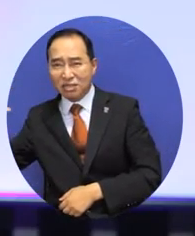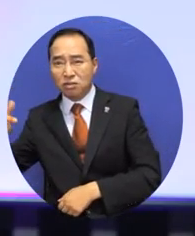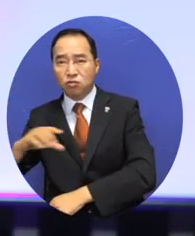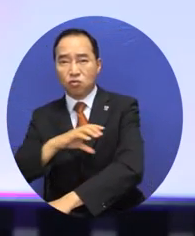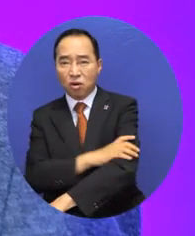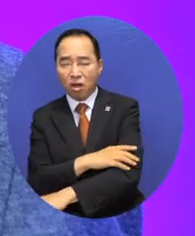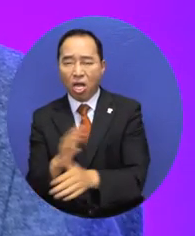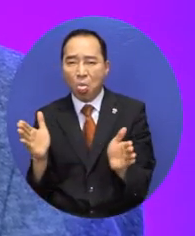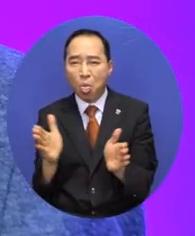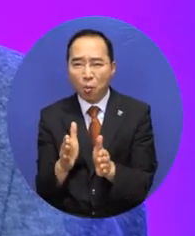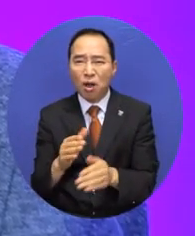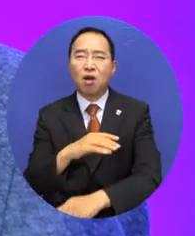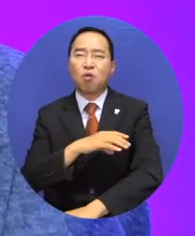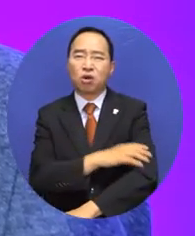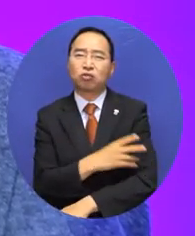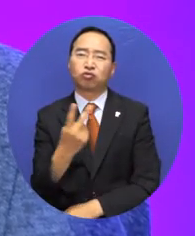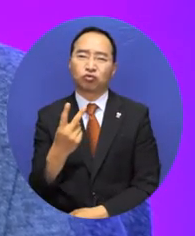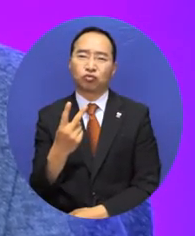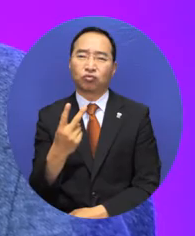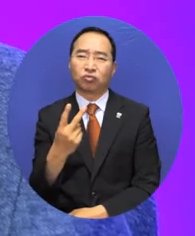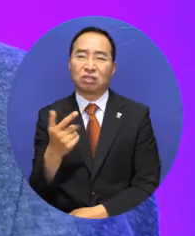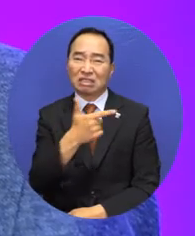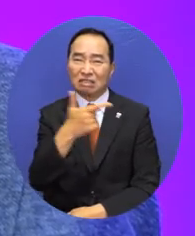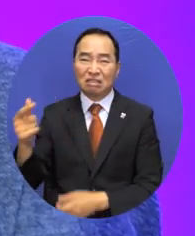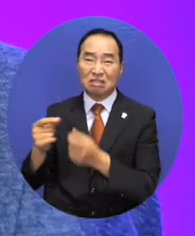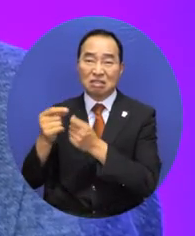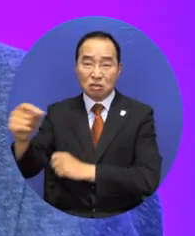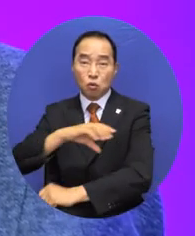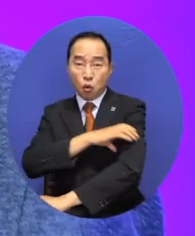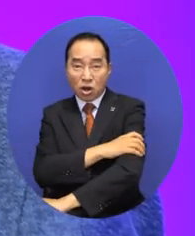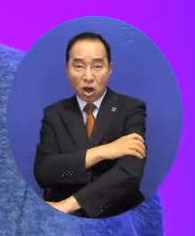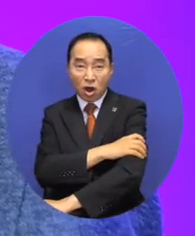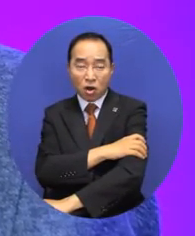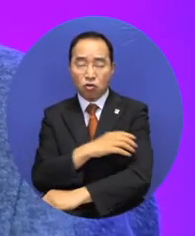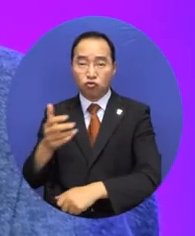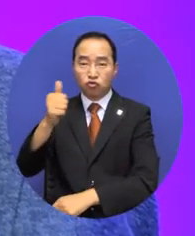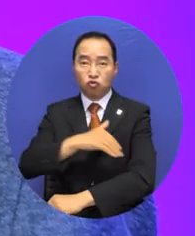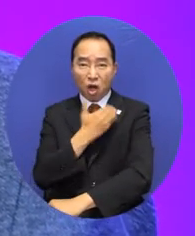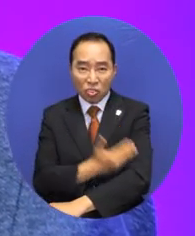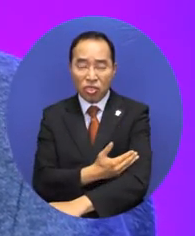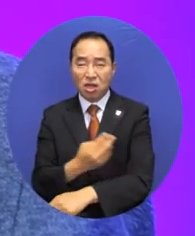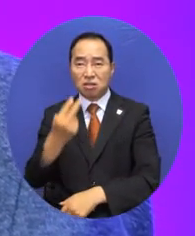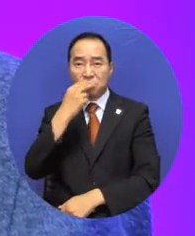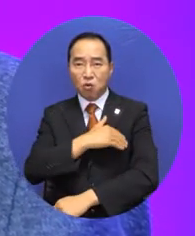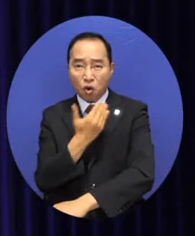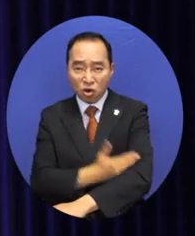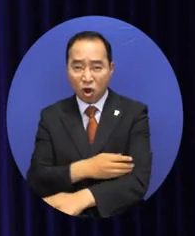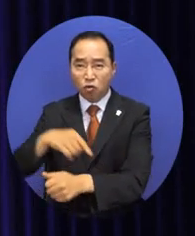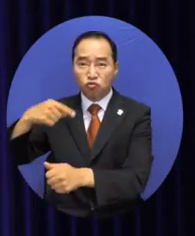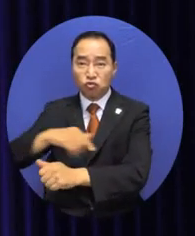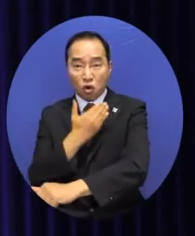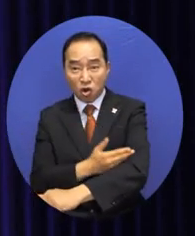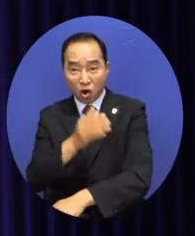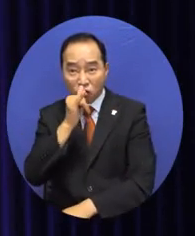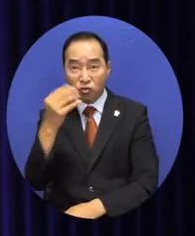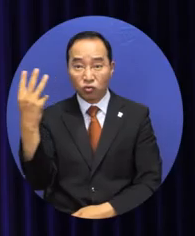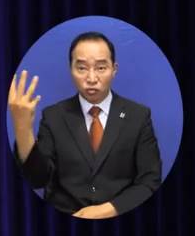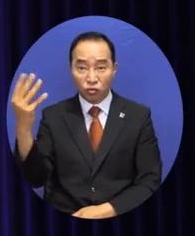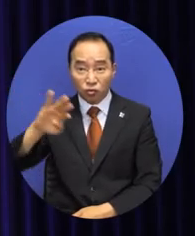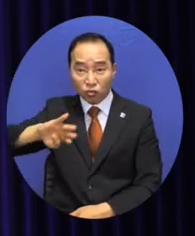작동합니다. 거시 권력으로는 주권 권력, 생명 권력, 훈육 권력이 작동합니다. 미시